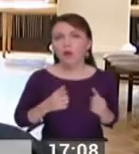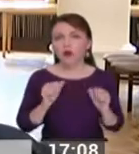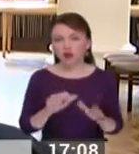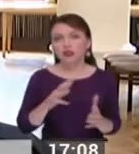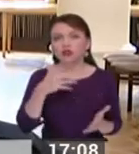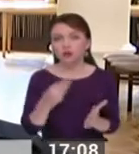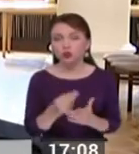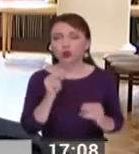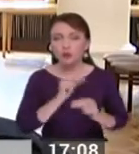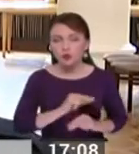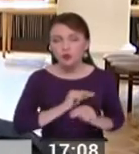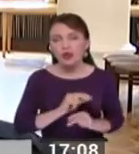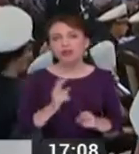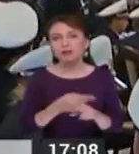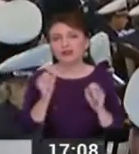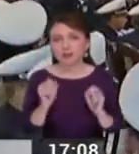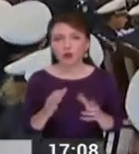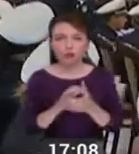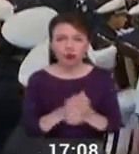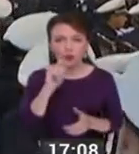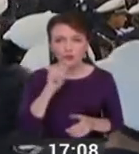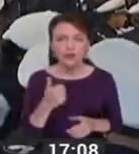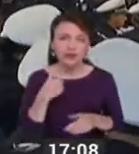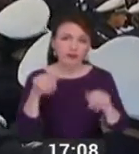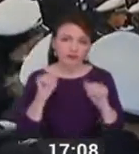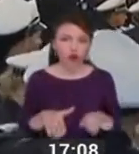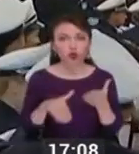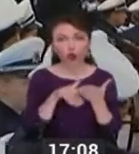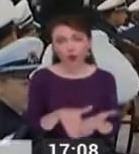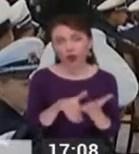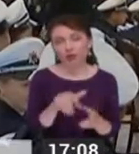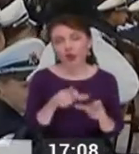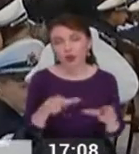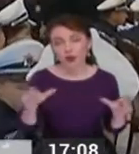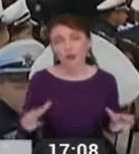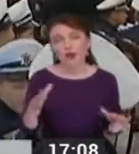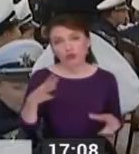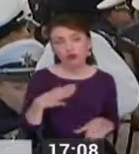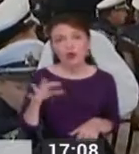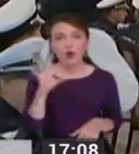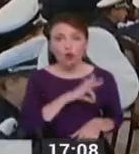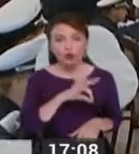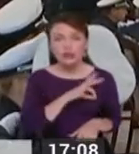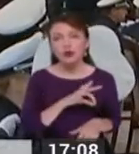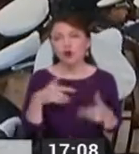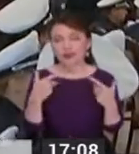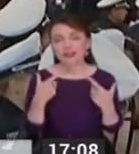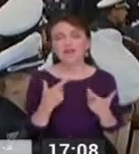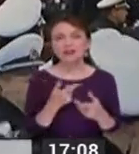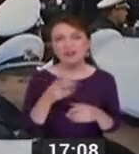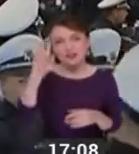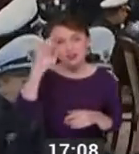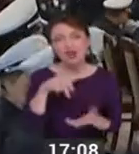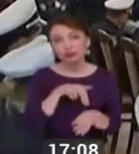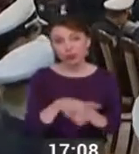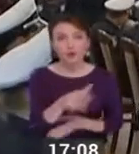роботу, за безпеку і мир в Україні. Вирішив допомагати людям бути корисною державі і пішов в патрульну поліцію,